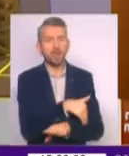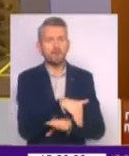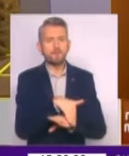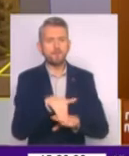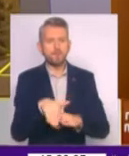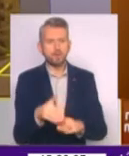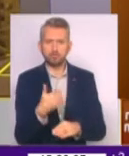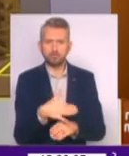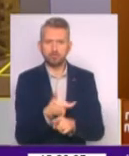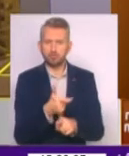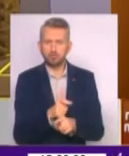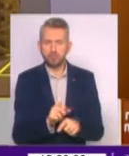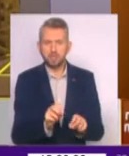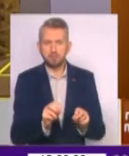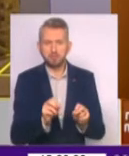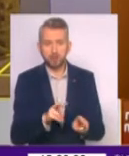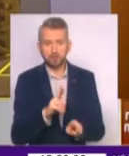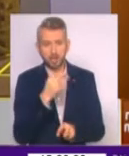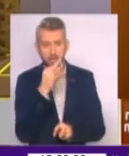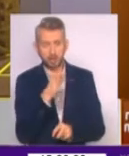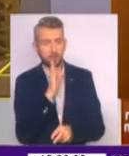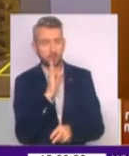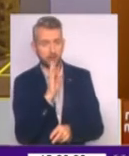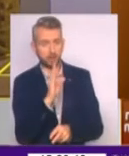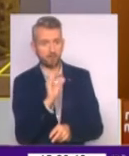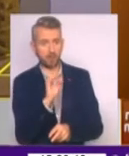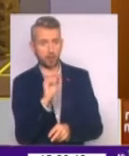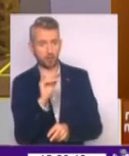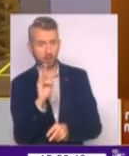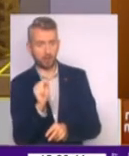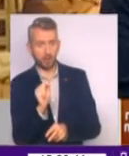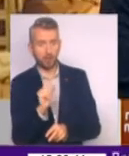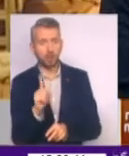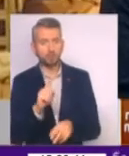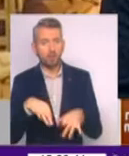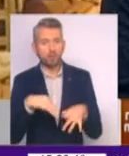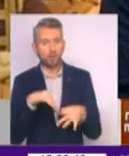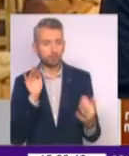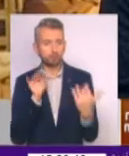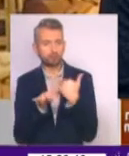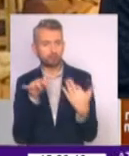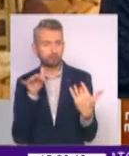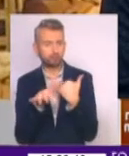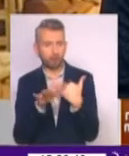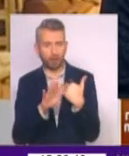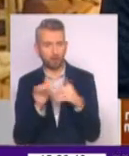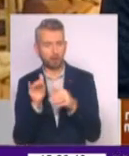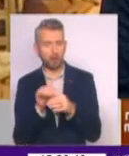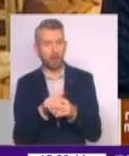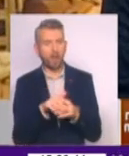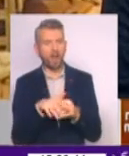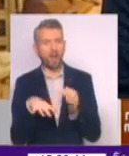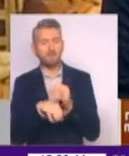надзвичайно небезпечною внаслідок, як зазначила пані Вероніка, двостороннього руху. Так, наприкінці вулиці знаходиться дитячий садок і